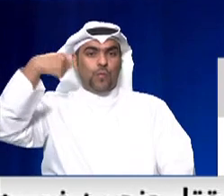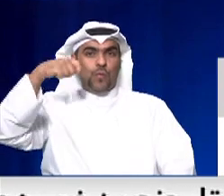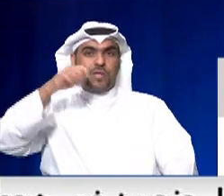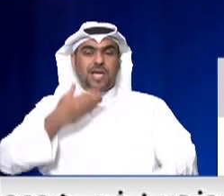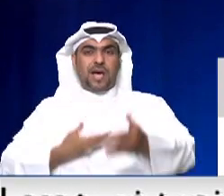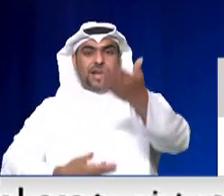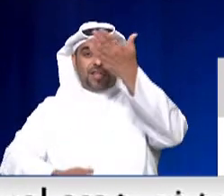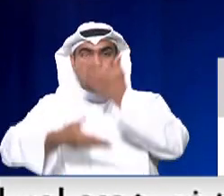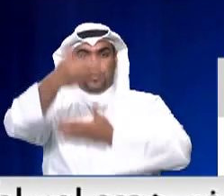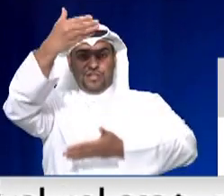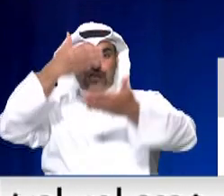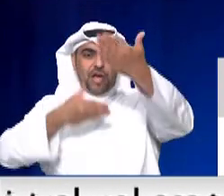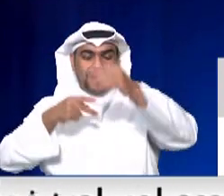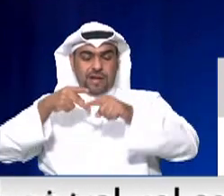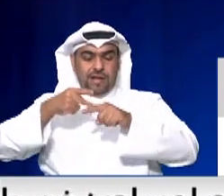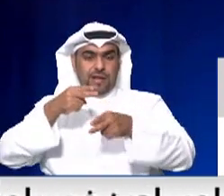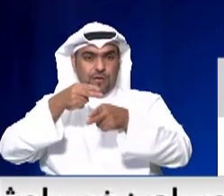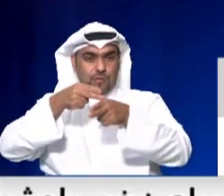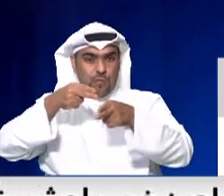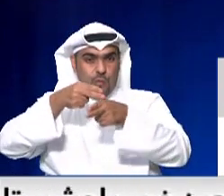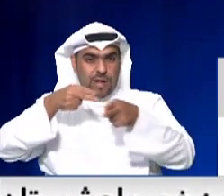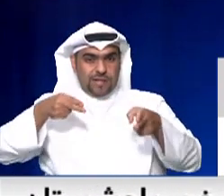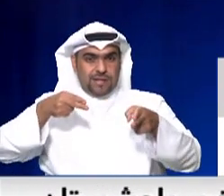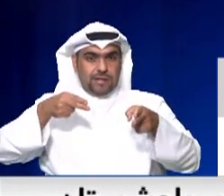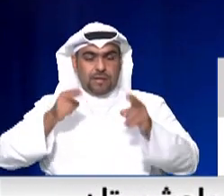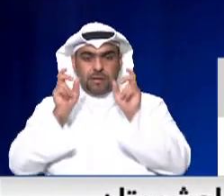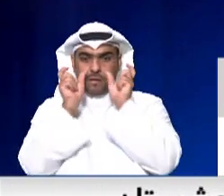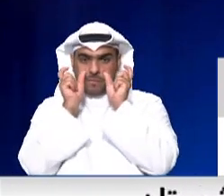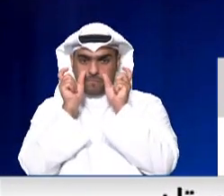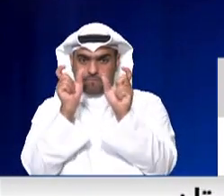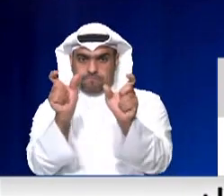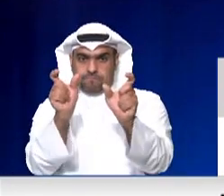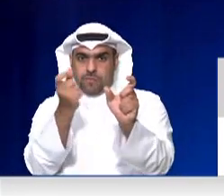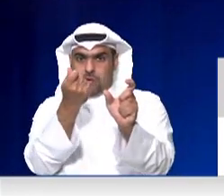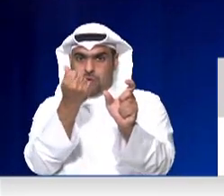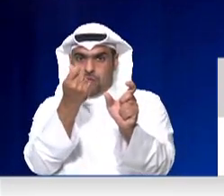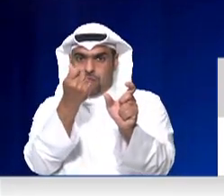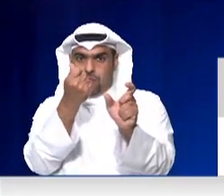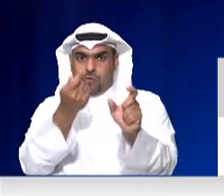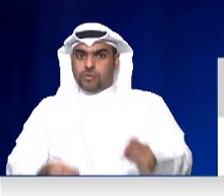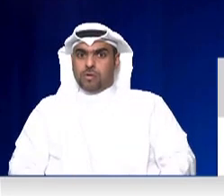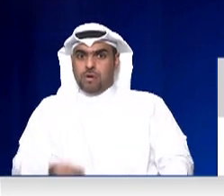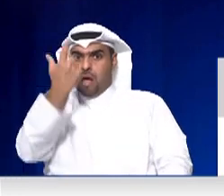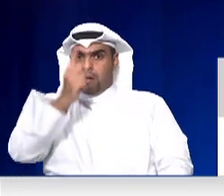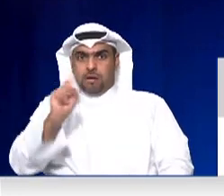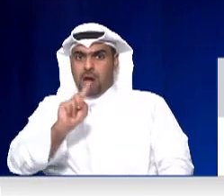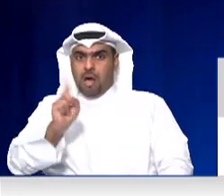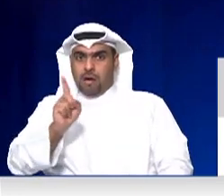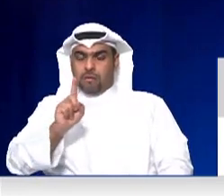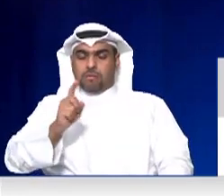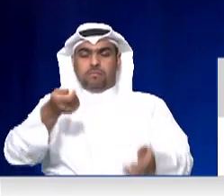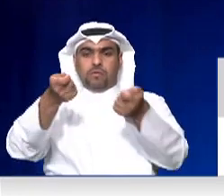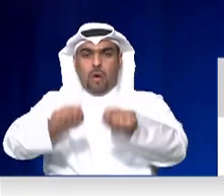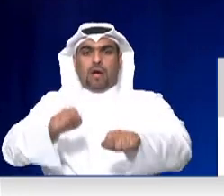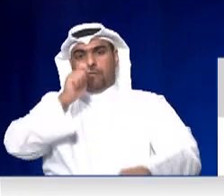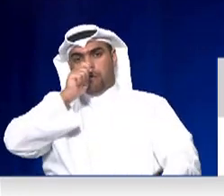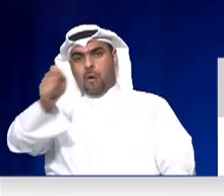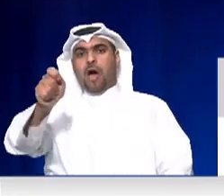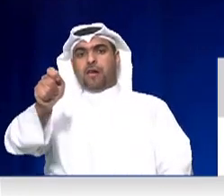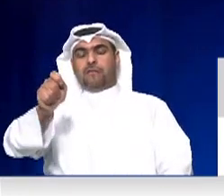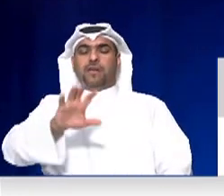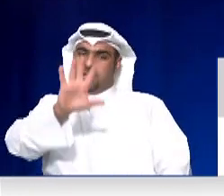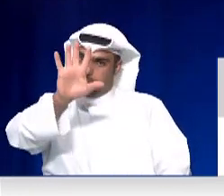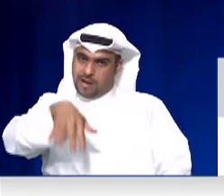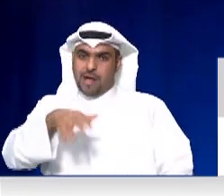رائده في مراقبه اسعار اسرع الاساسيه التي برزت اثناء جائحه كورونا جاء ذلك بعد لقاء